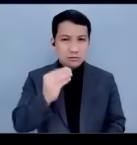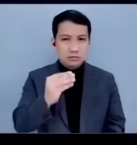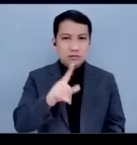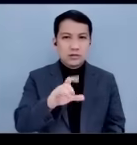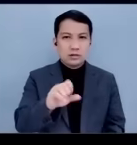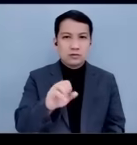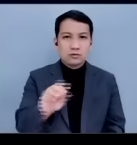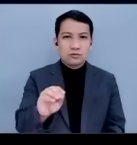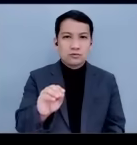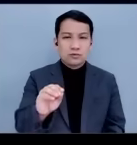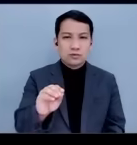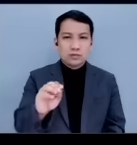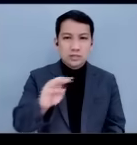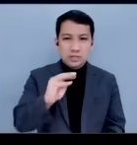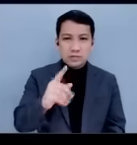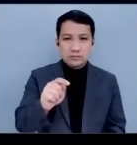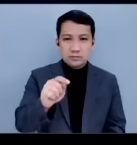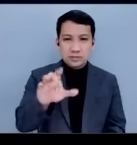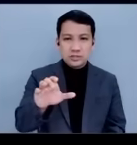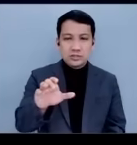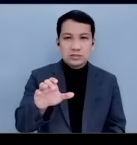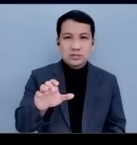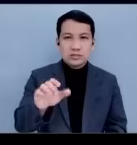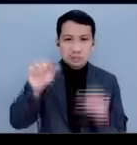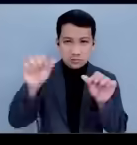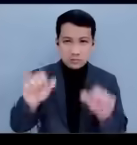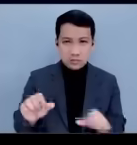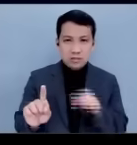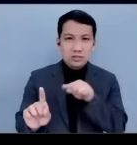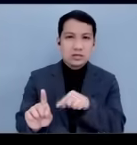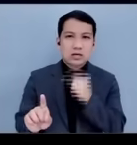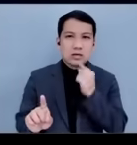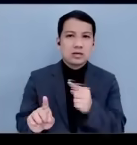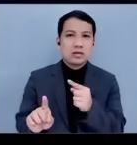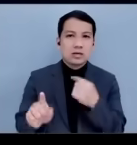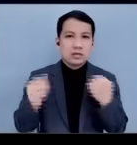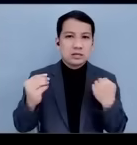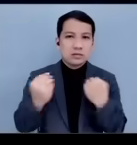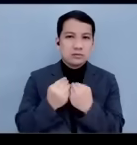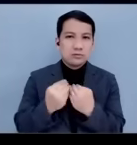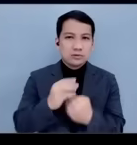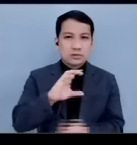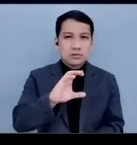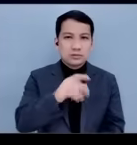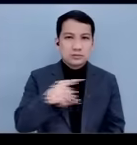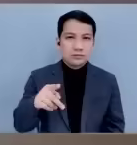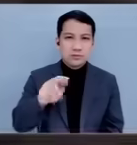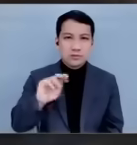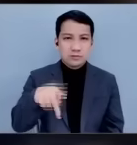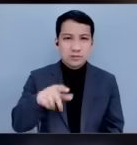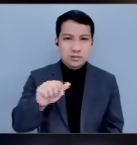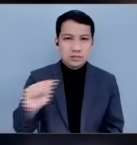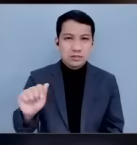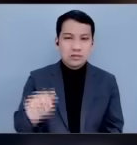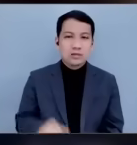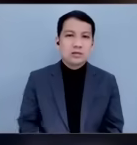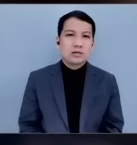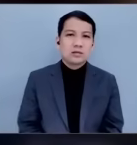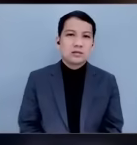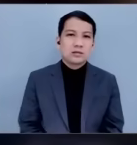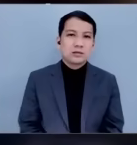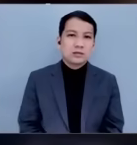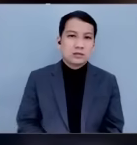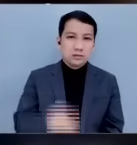Manila Regional Trial Court. Sa post, tinawag pa ni Badoy si Malagar na miyembro ng CPP-NPA. Si Malagar